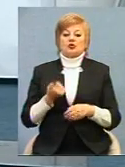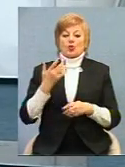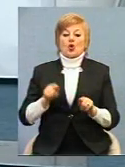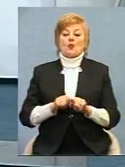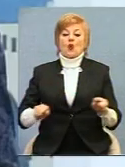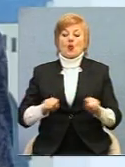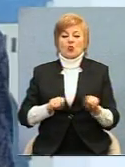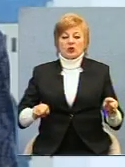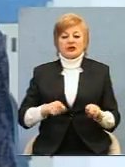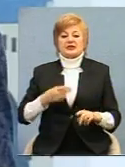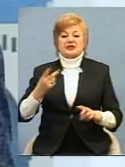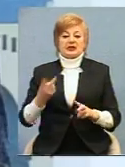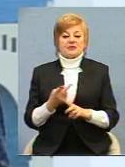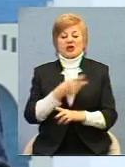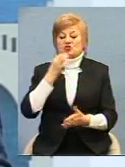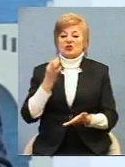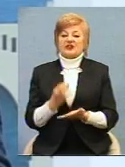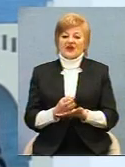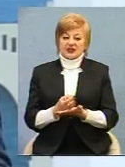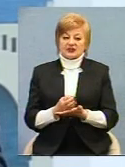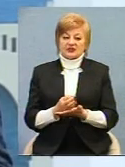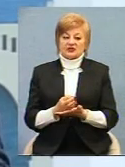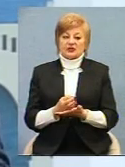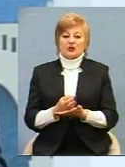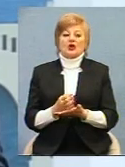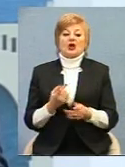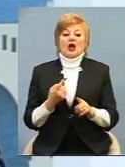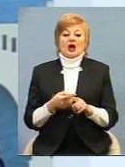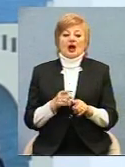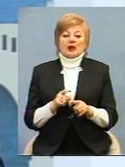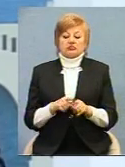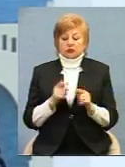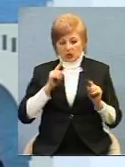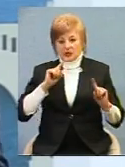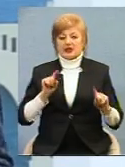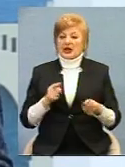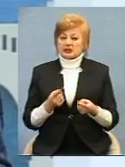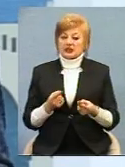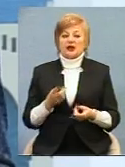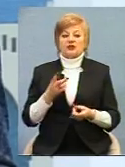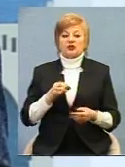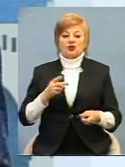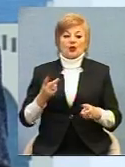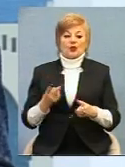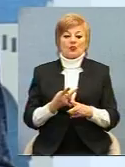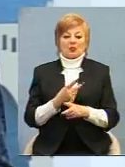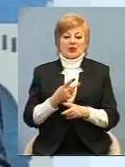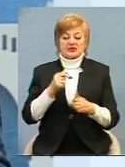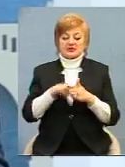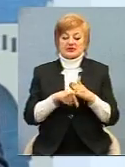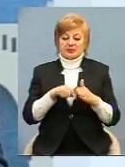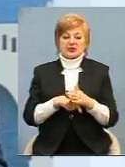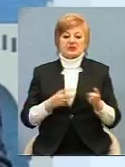популізму і безвідповідальності. Тобто обгорток, може, і дуже яскравих, але без сенсу,